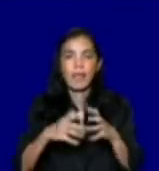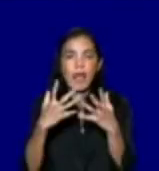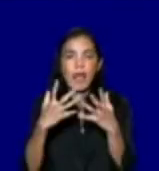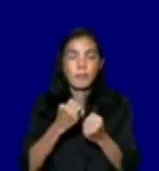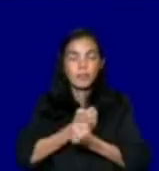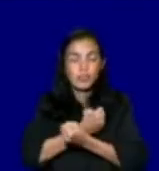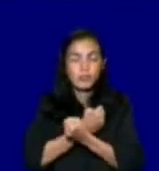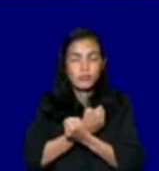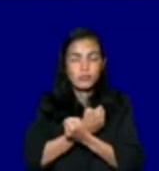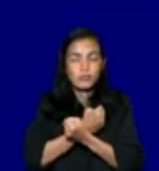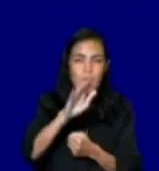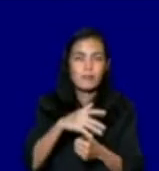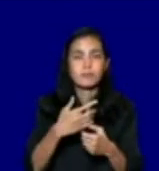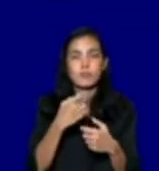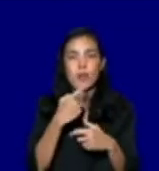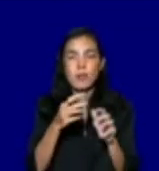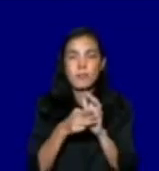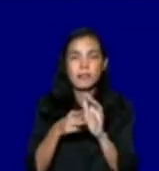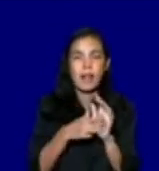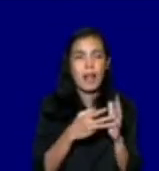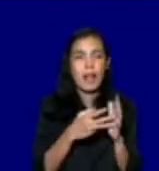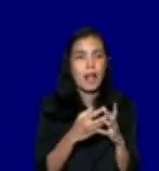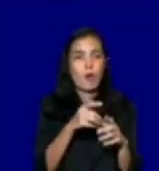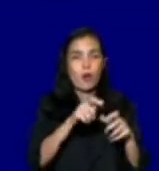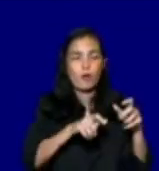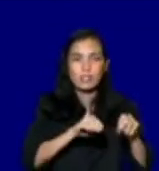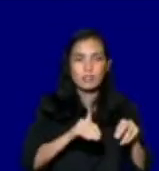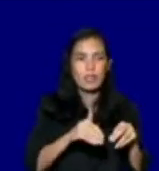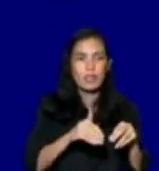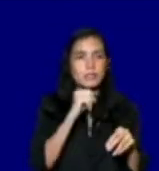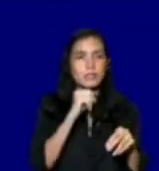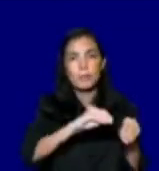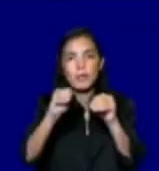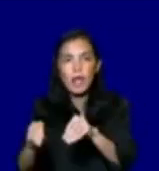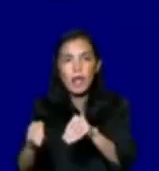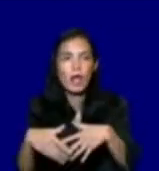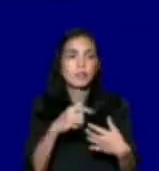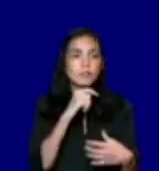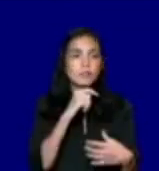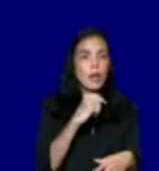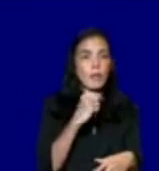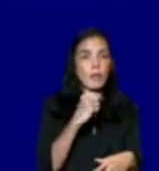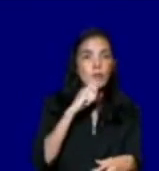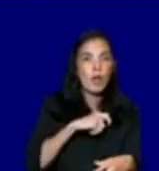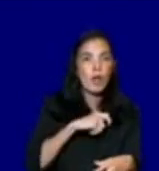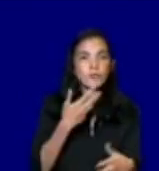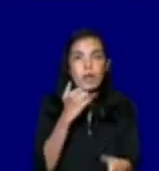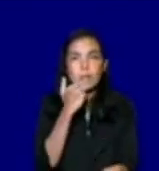dan digitalisasi ini urusan kepegawaian orang mutasi dan orang pensiun akan mudah diselesaikan dengan cepat dan tepat